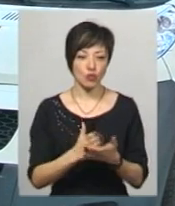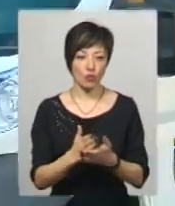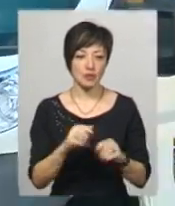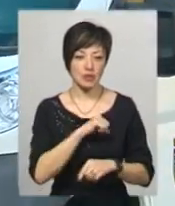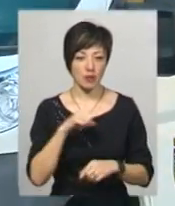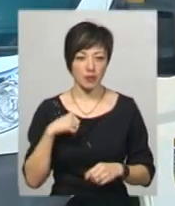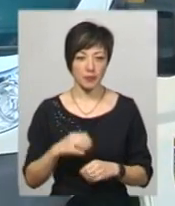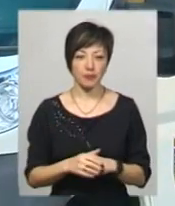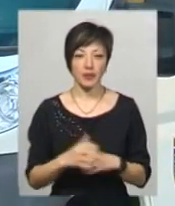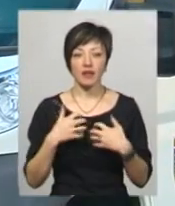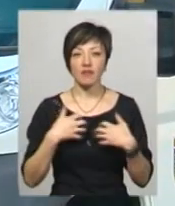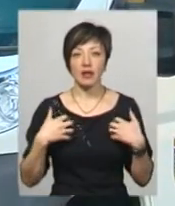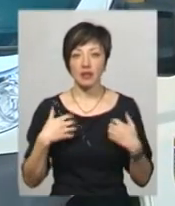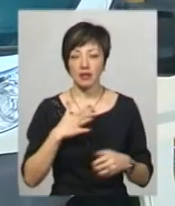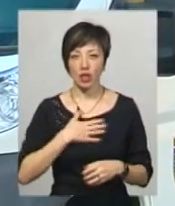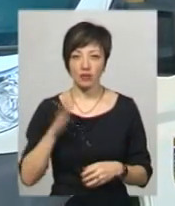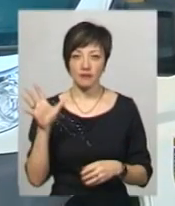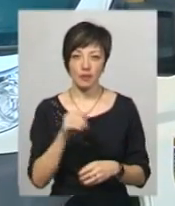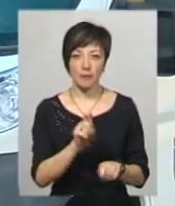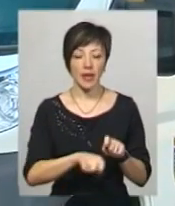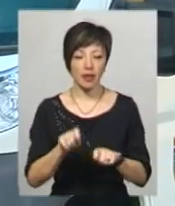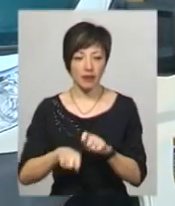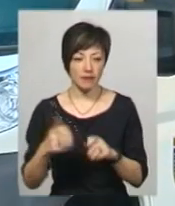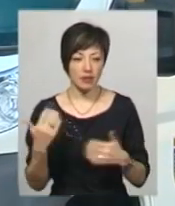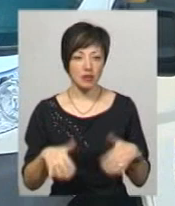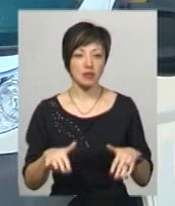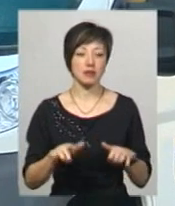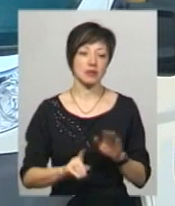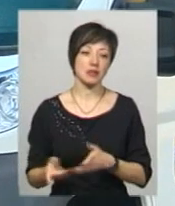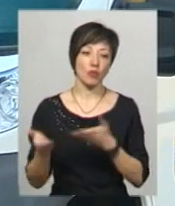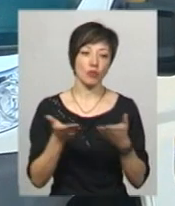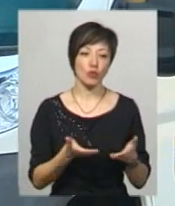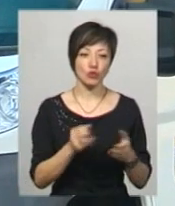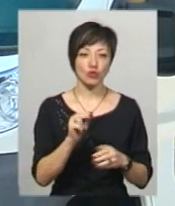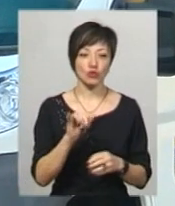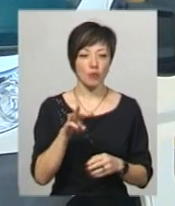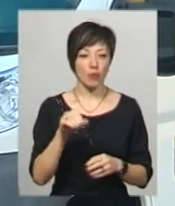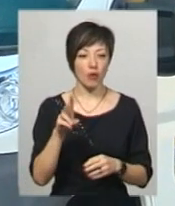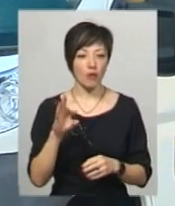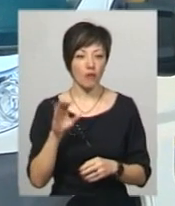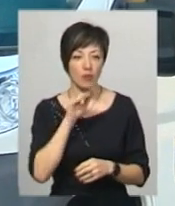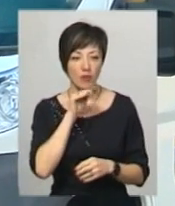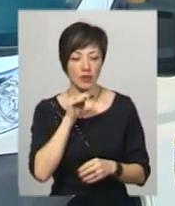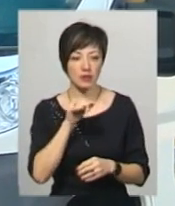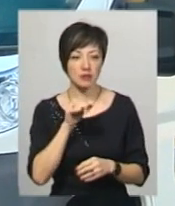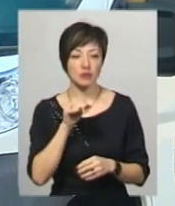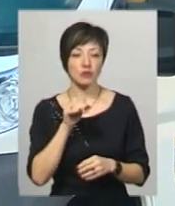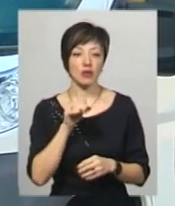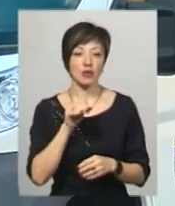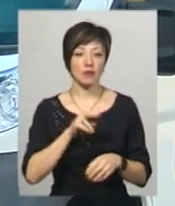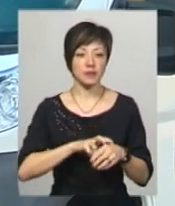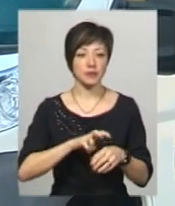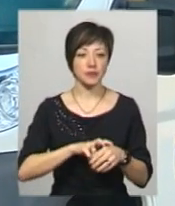самі. Тварини вже наші всі перевірені, запрошували Чумакова, професора Кирила